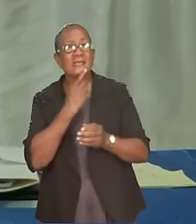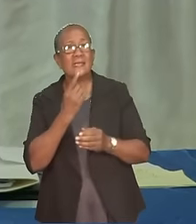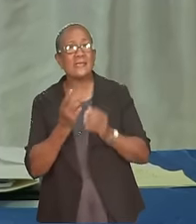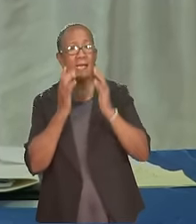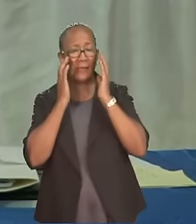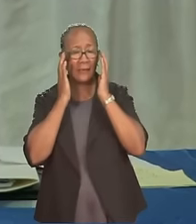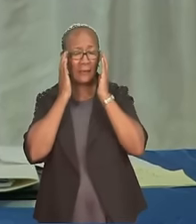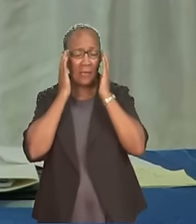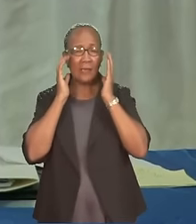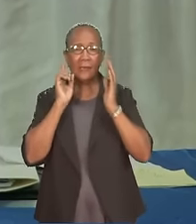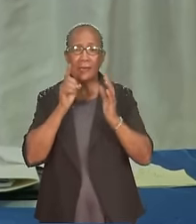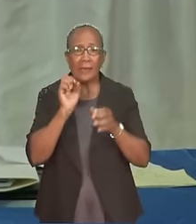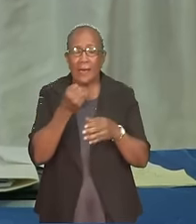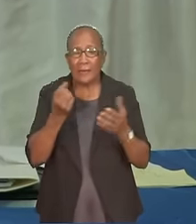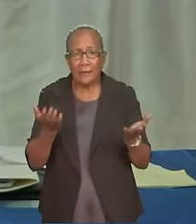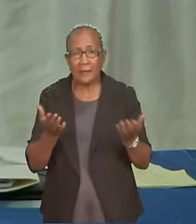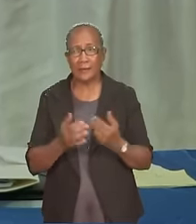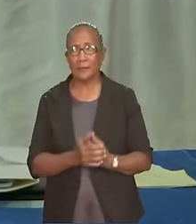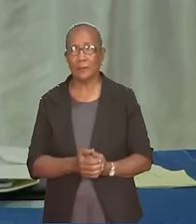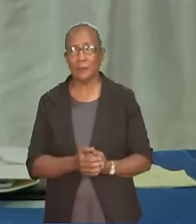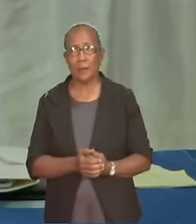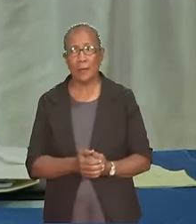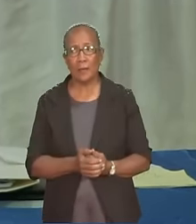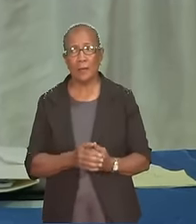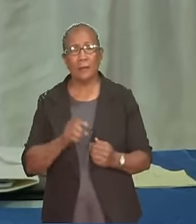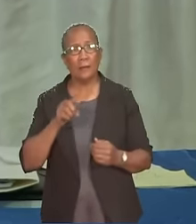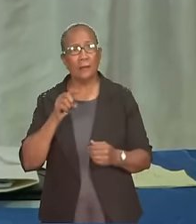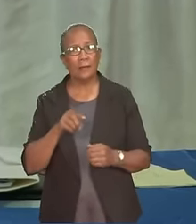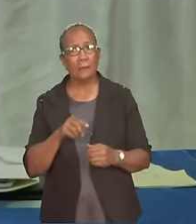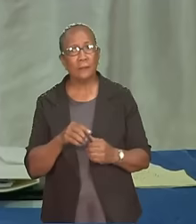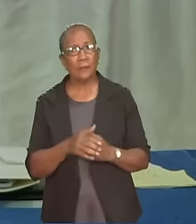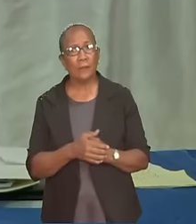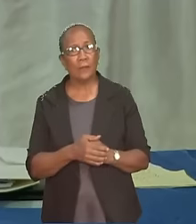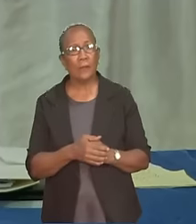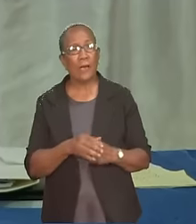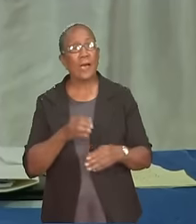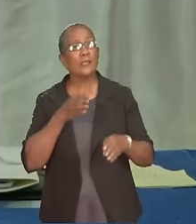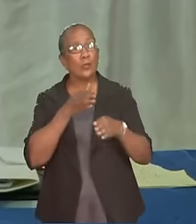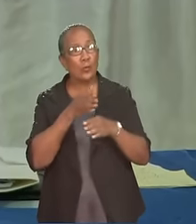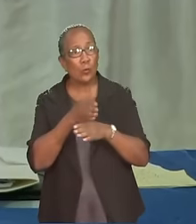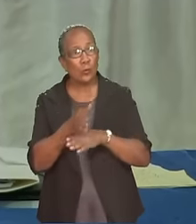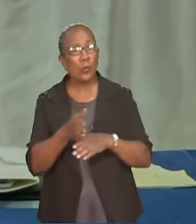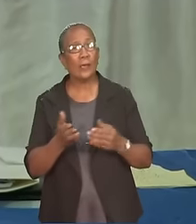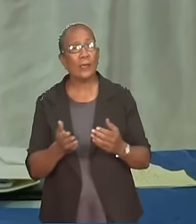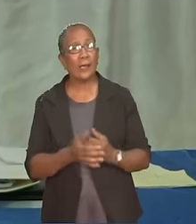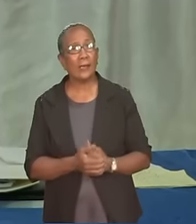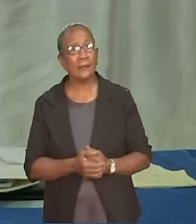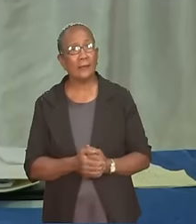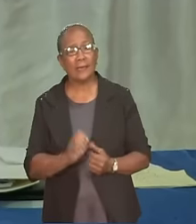naar de procureur-generaal sturen om te toetsen hoe dit kan en hoe dit allemaal kan. Maar zo doorgaan kan het niet.